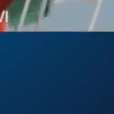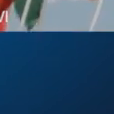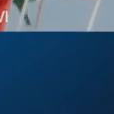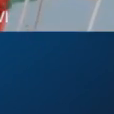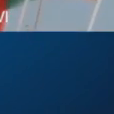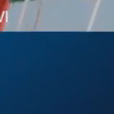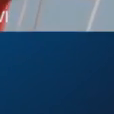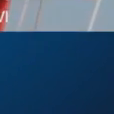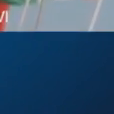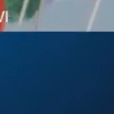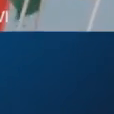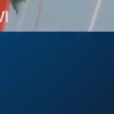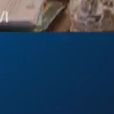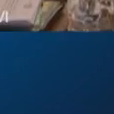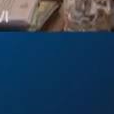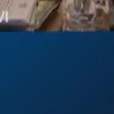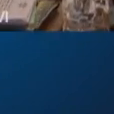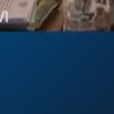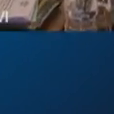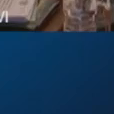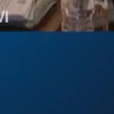coopération économique entre la Côte d'Ivoire et le Maroc.